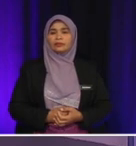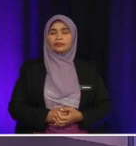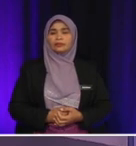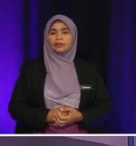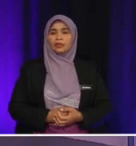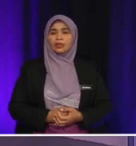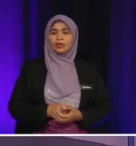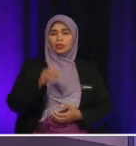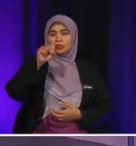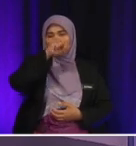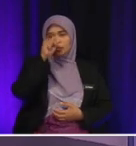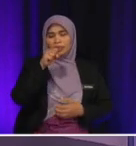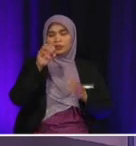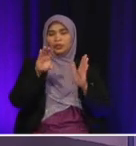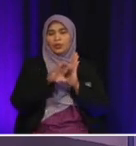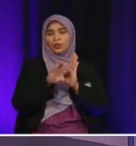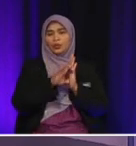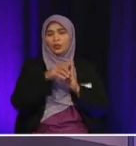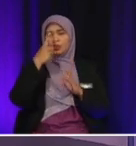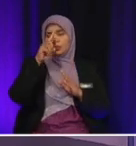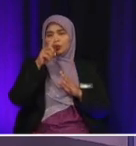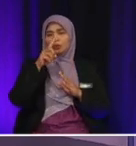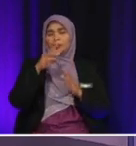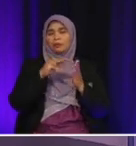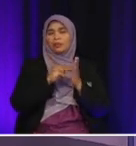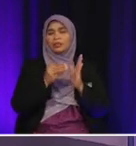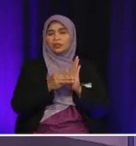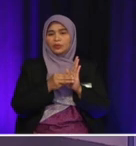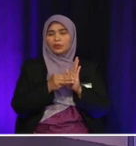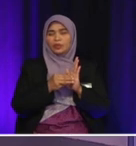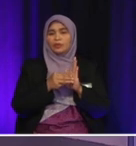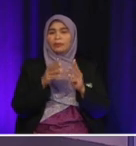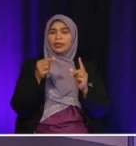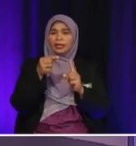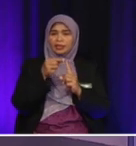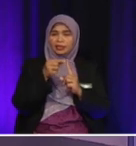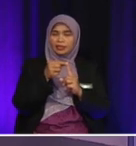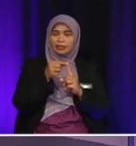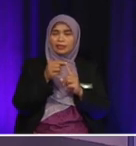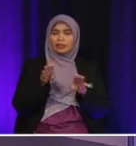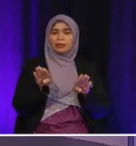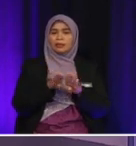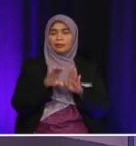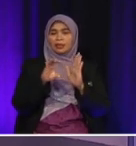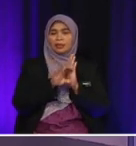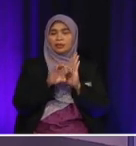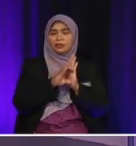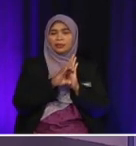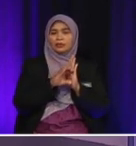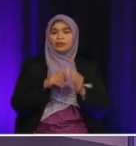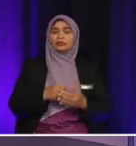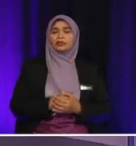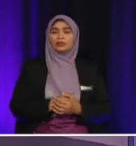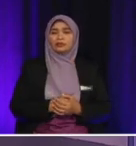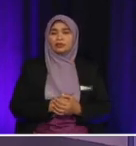soalan contoh untuk terjemahan ataupun maksud kalimah sebagai contoh ya ini ialah